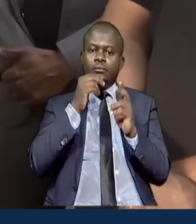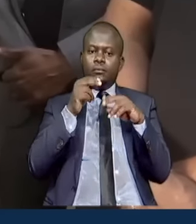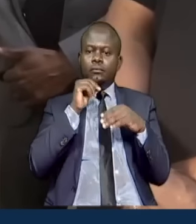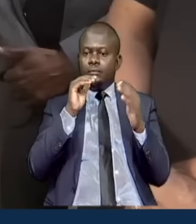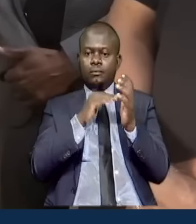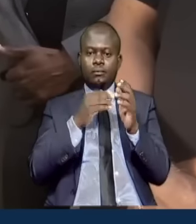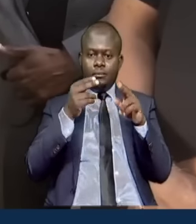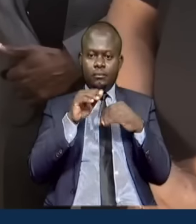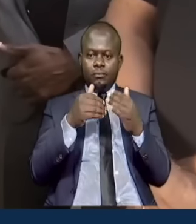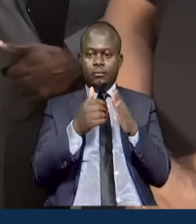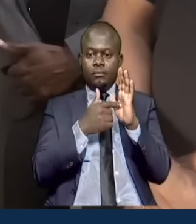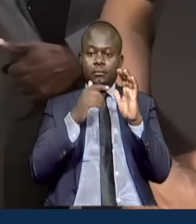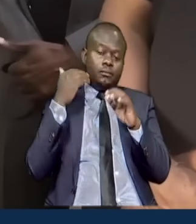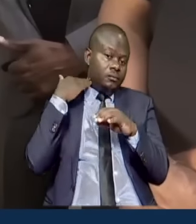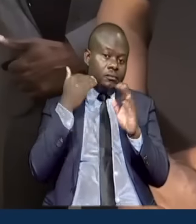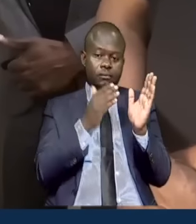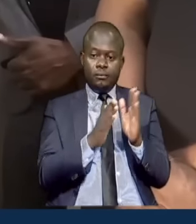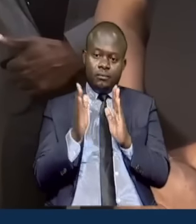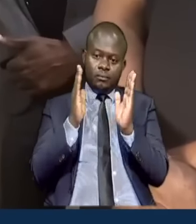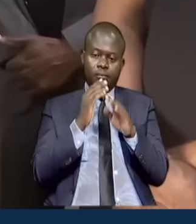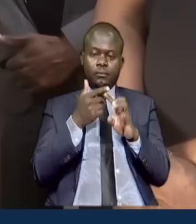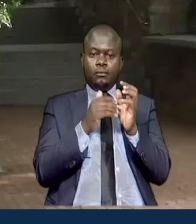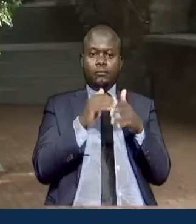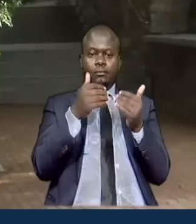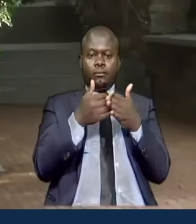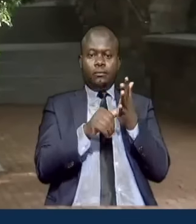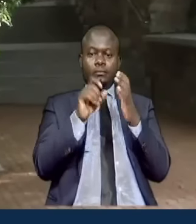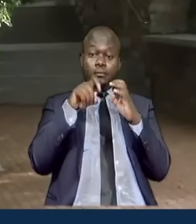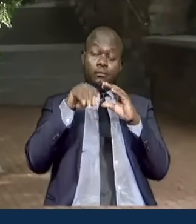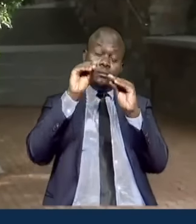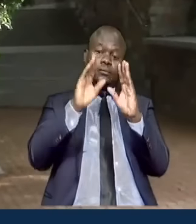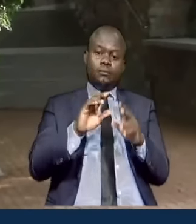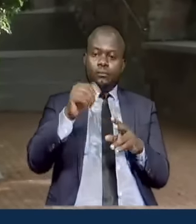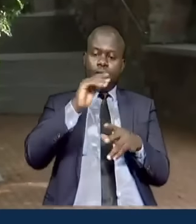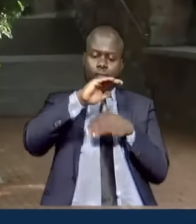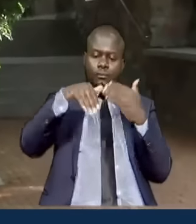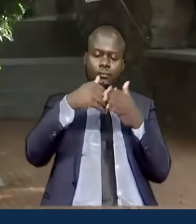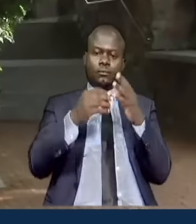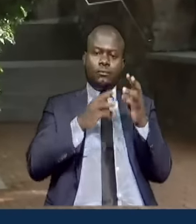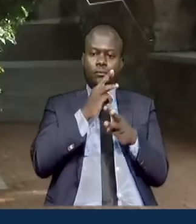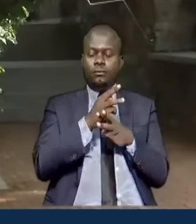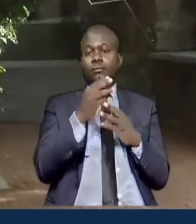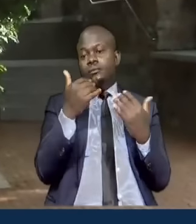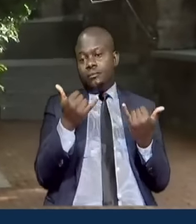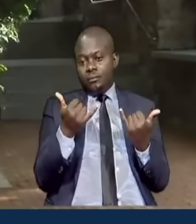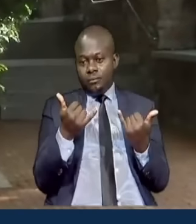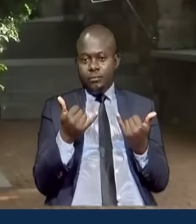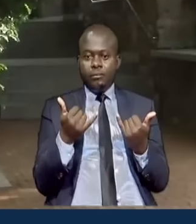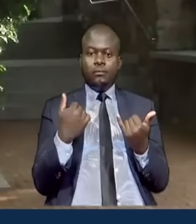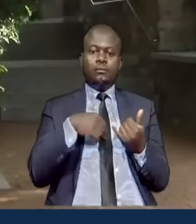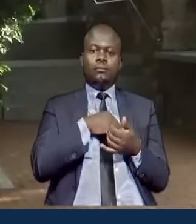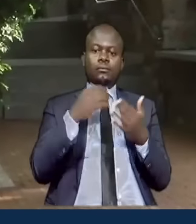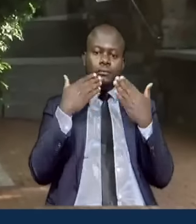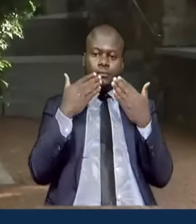ukundi. Twagaragaje ko Jenoside yateguwe, iki ni ikibazo kigomba kubera isomo n'ahandi hose ku isi. Bidusigiye isomo, gusa